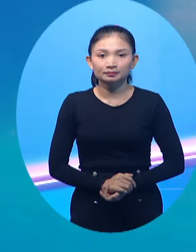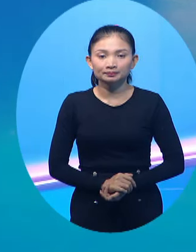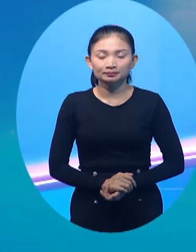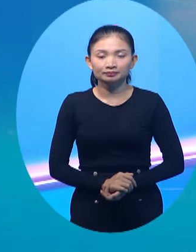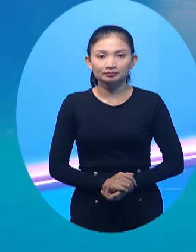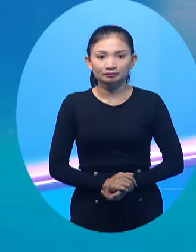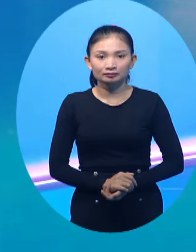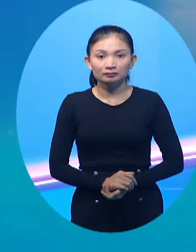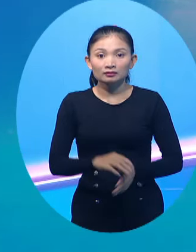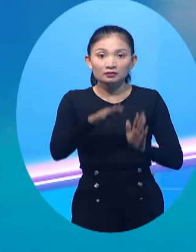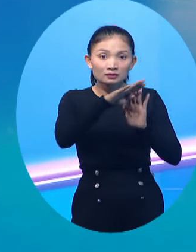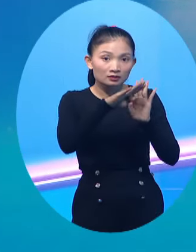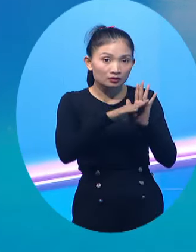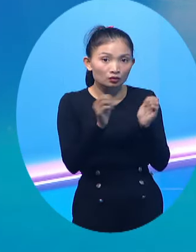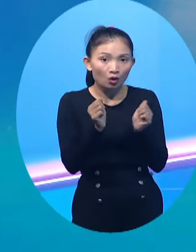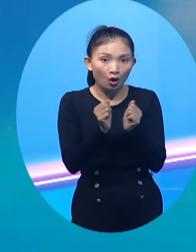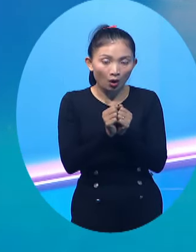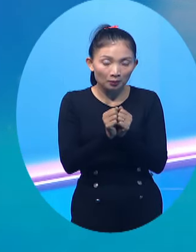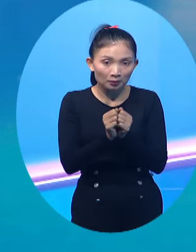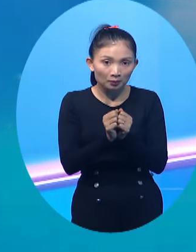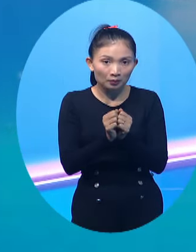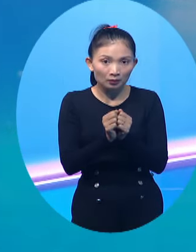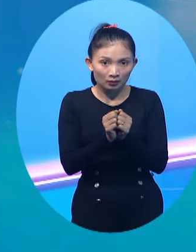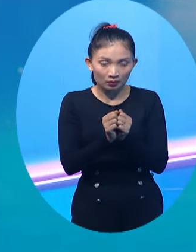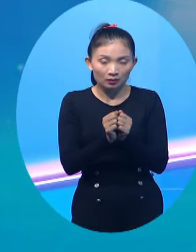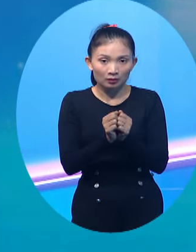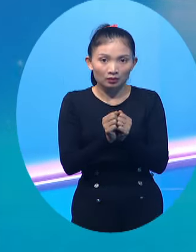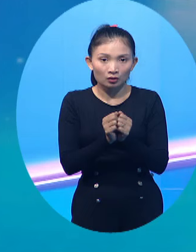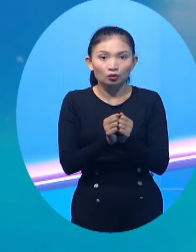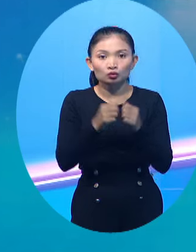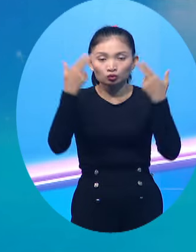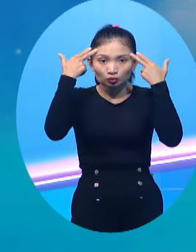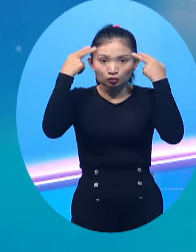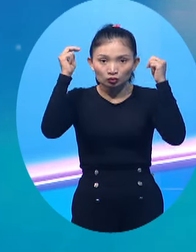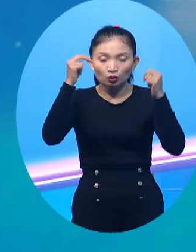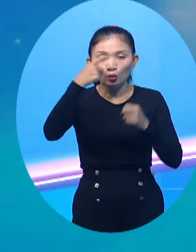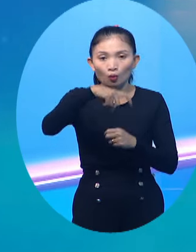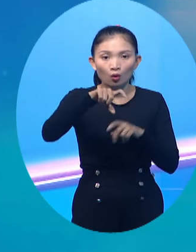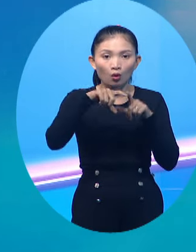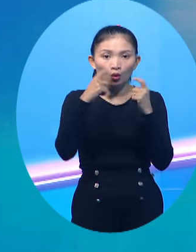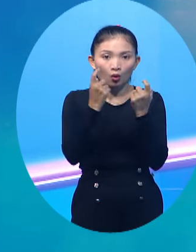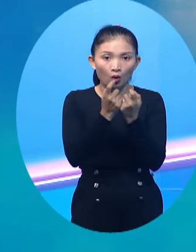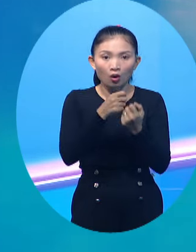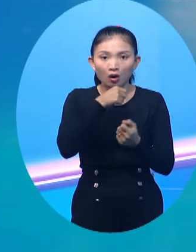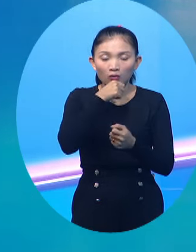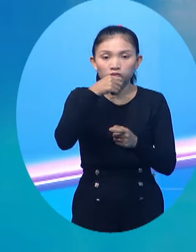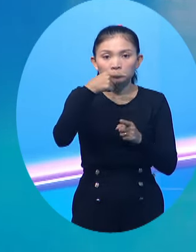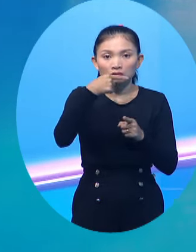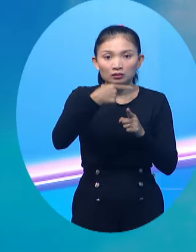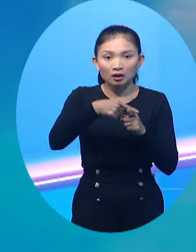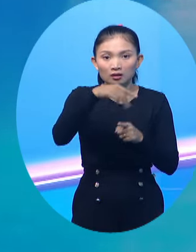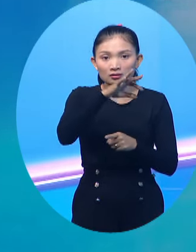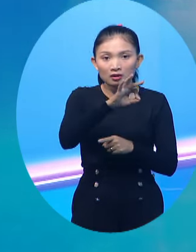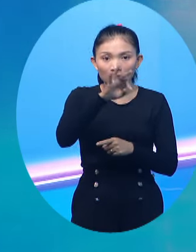thưa quý vị tiếp tục chương trình phiên hợp thứ 36 Sáng nay dưới sự chủ trì của chủ tịch quốc hội Trần Thanh Mẫn Ủy ban thường vủ quốc hội tổ chức chất vấn và